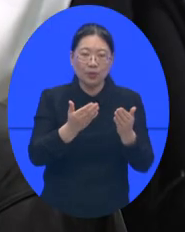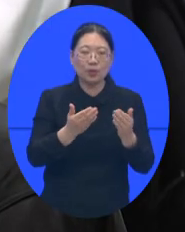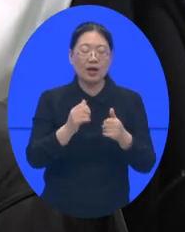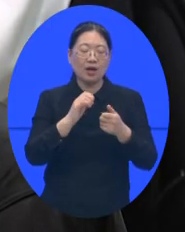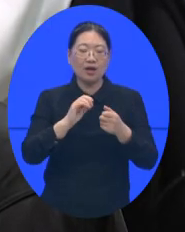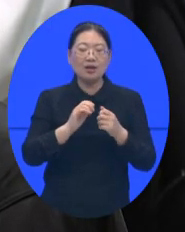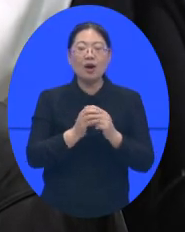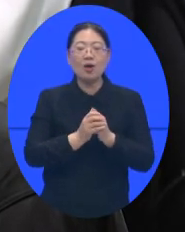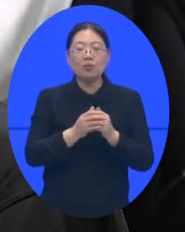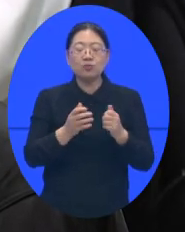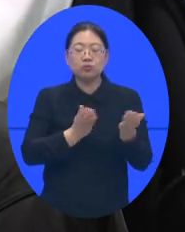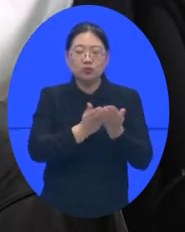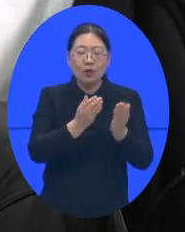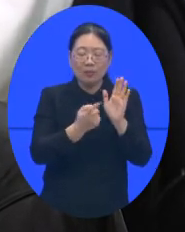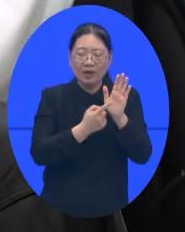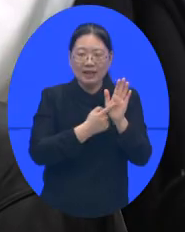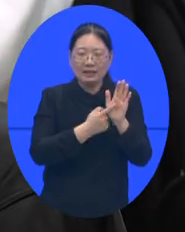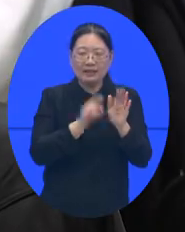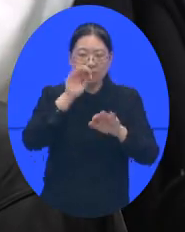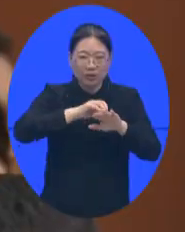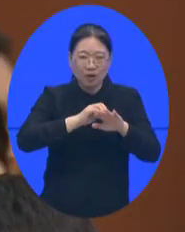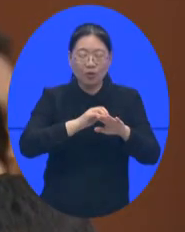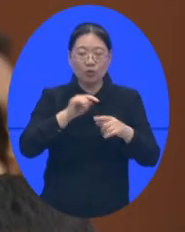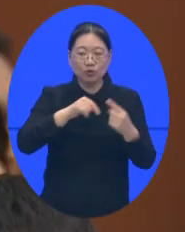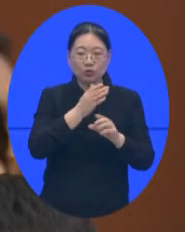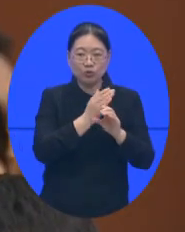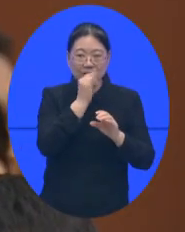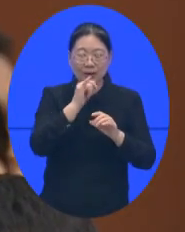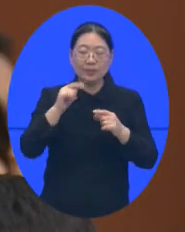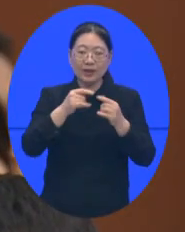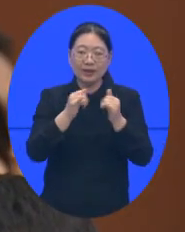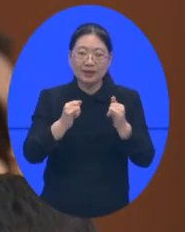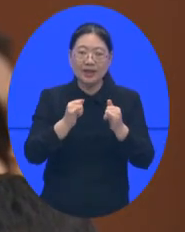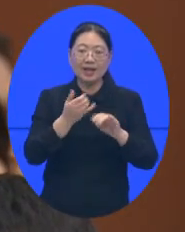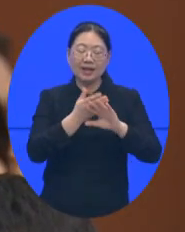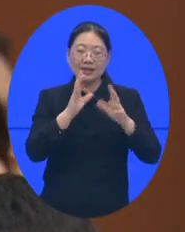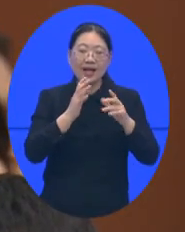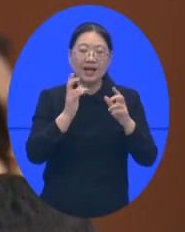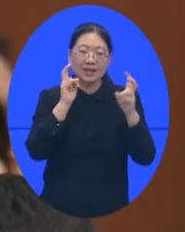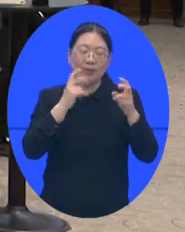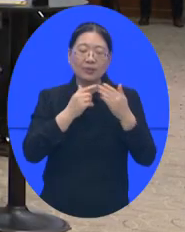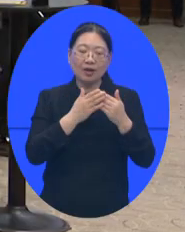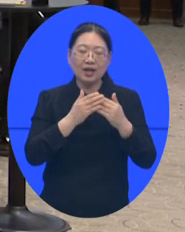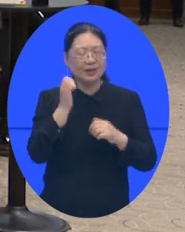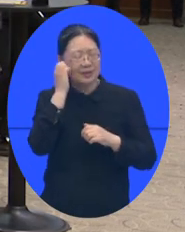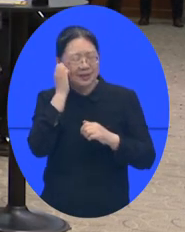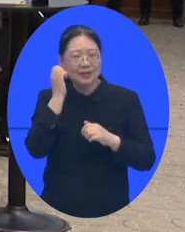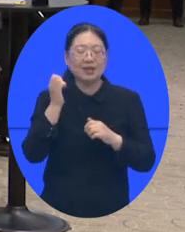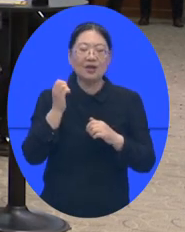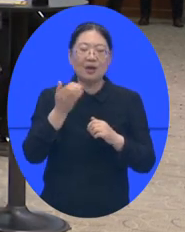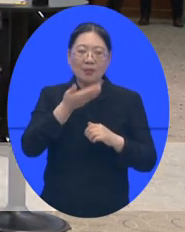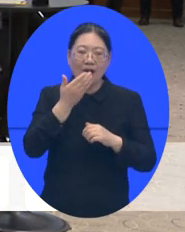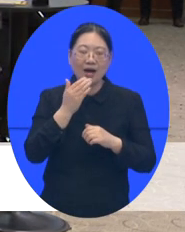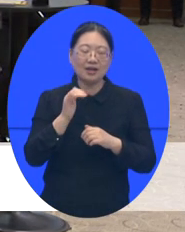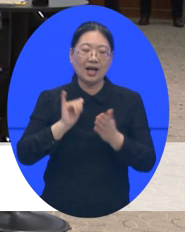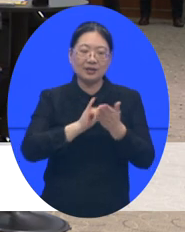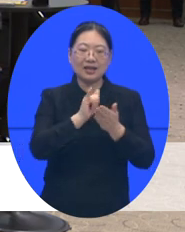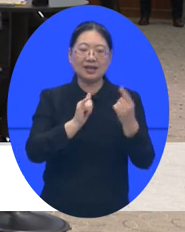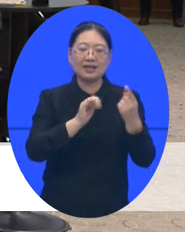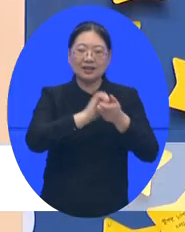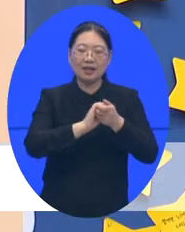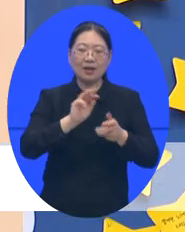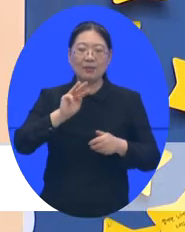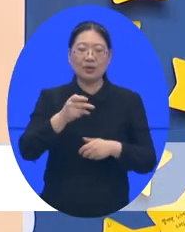방문 무형 마케팅 실습 등이 운영됩니다 참여자에게는 해외기업 체험 프로그램과 숙식 항공비 등 1인당